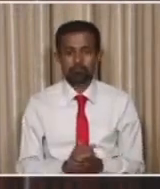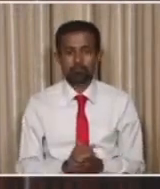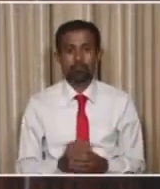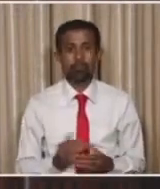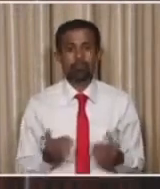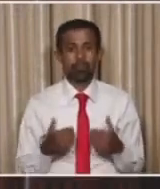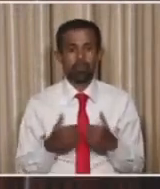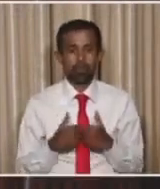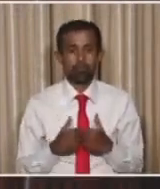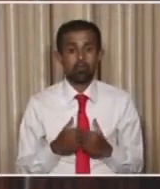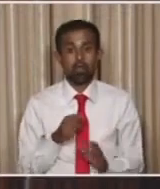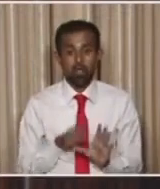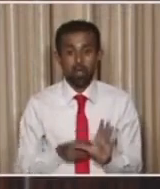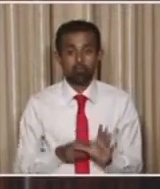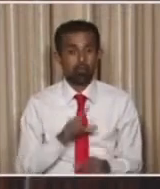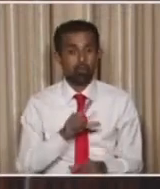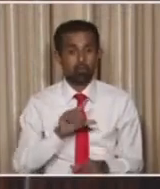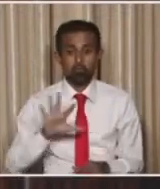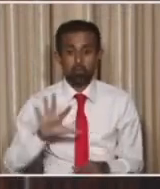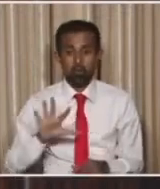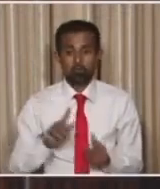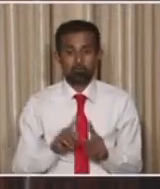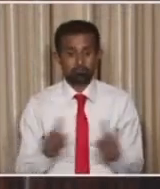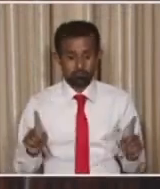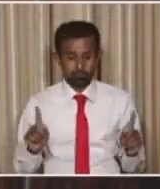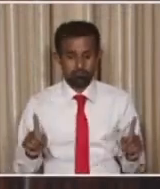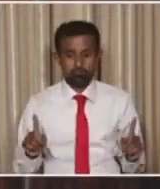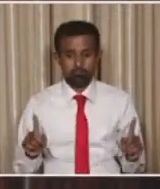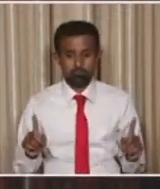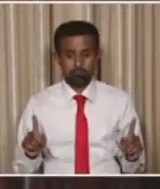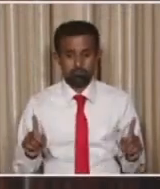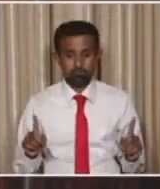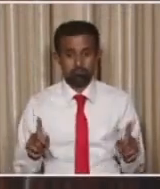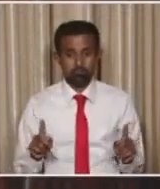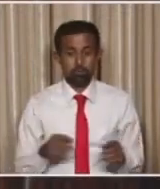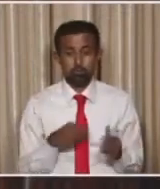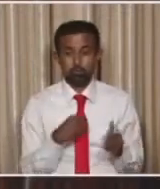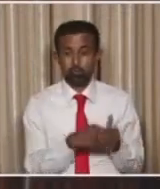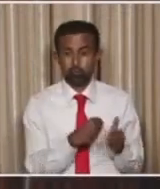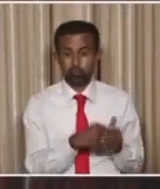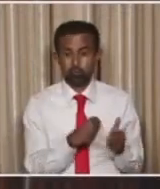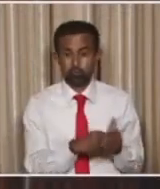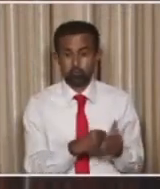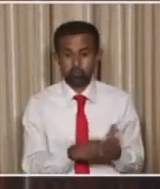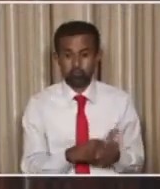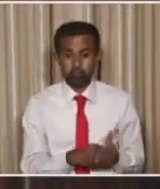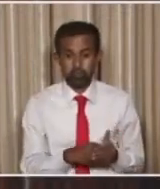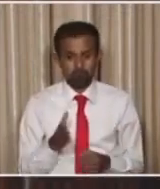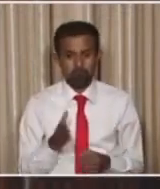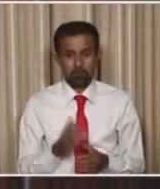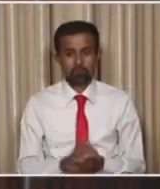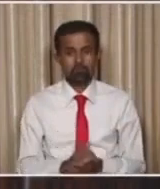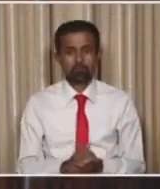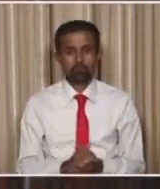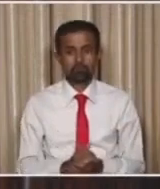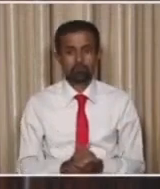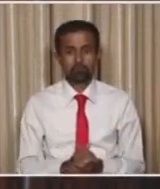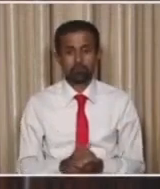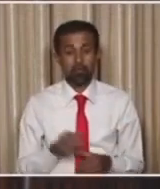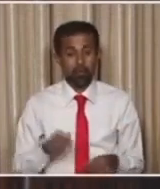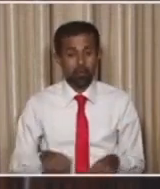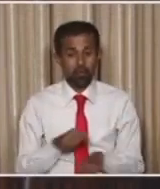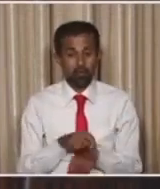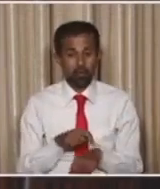අපි අවුරුදු 75ක කාල සීමාවක් තුළ නඩත්තු කරපු සමහර ප්‍රශ්න තියෙනවා. අදේ